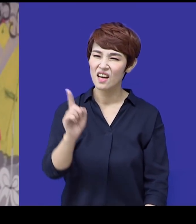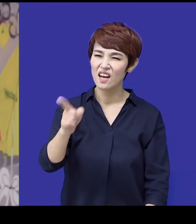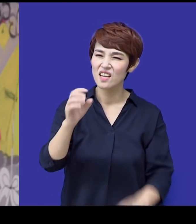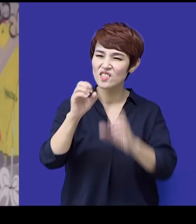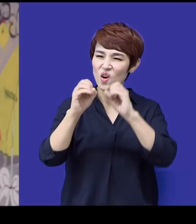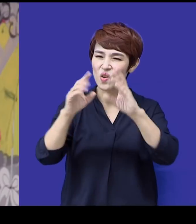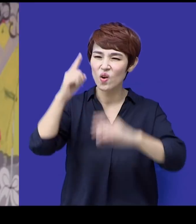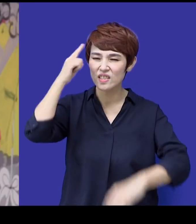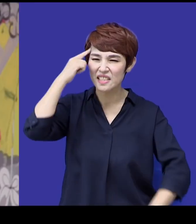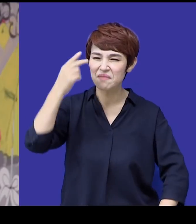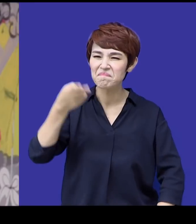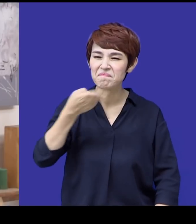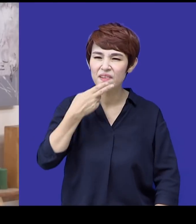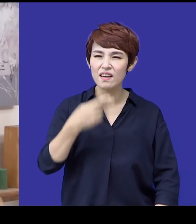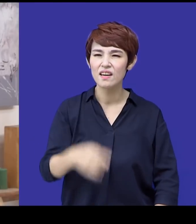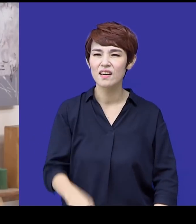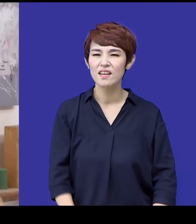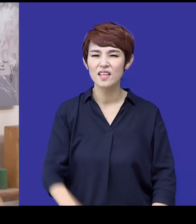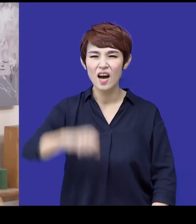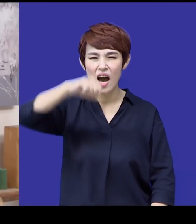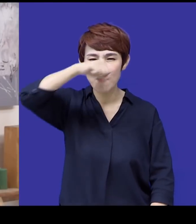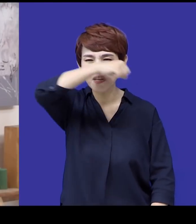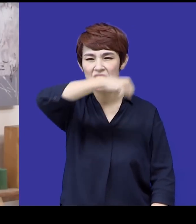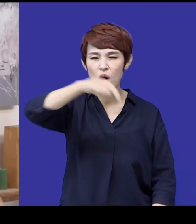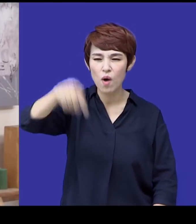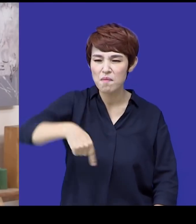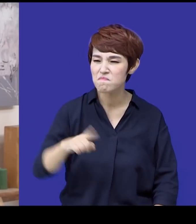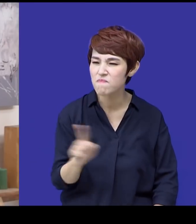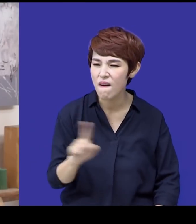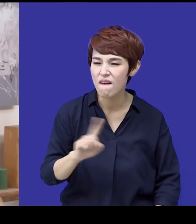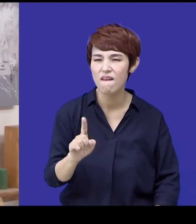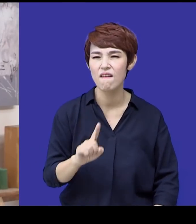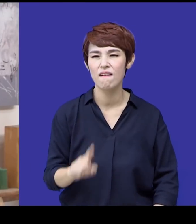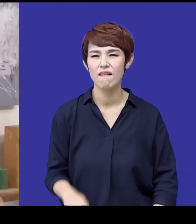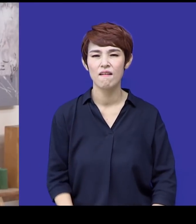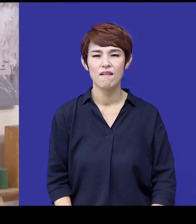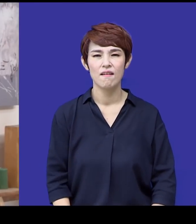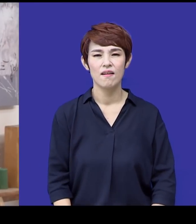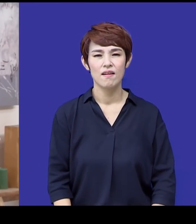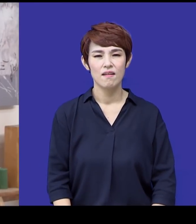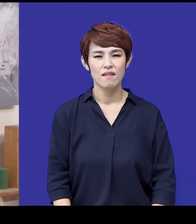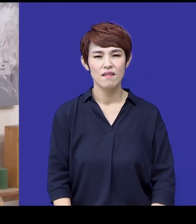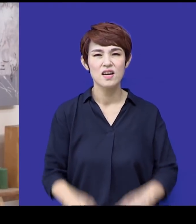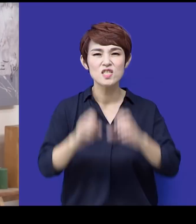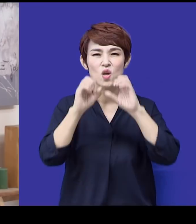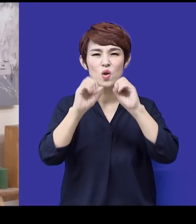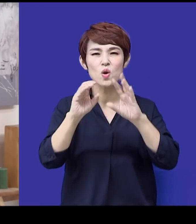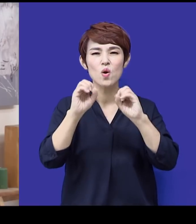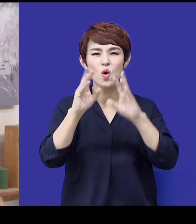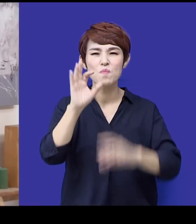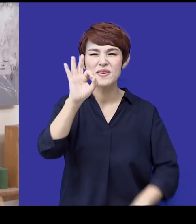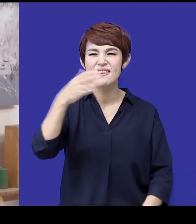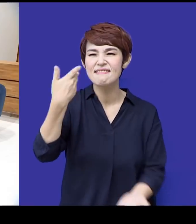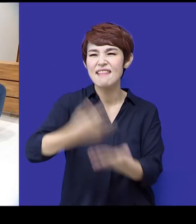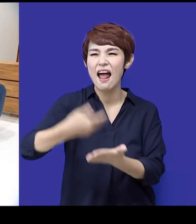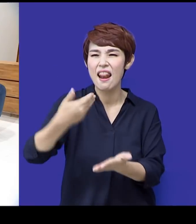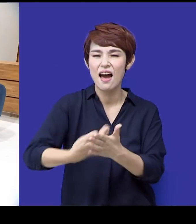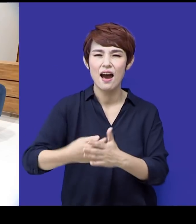사람이 왔다 갔다느니 선교가 했던 그 선교비 내놓으라느니 뭐 별소리를